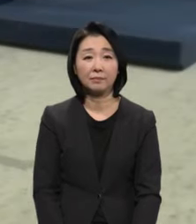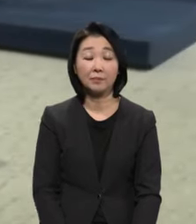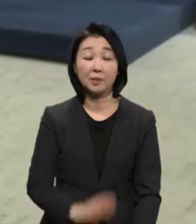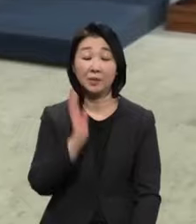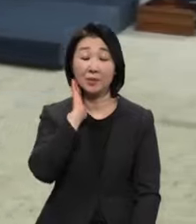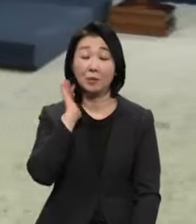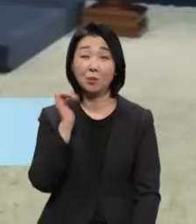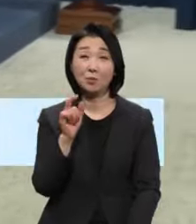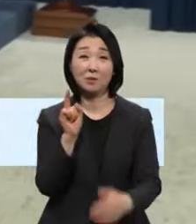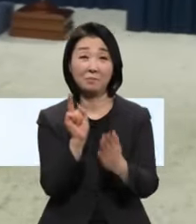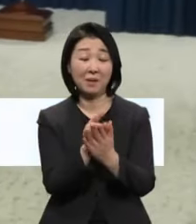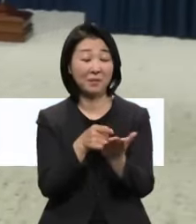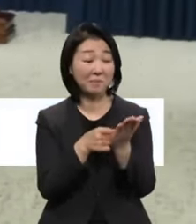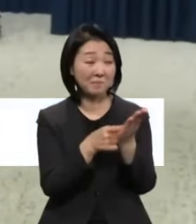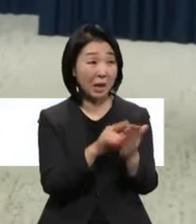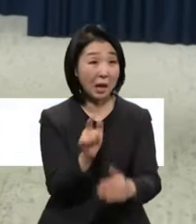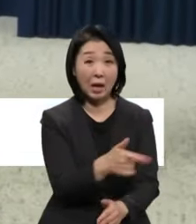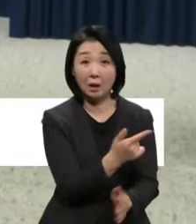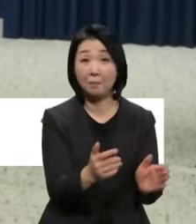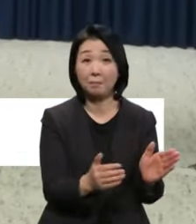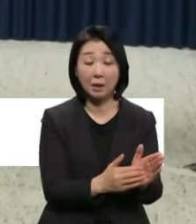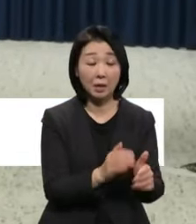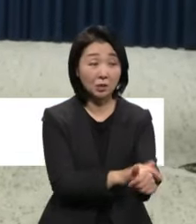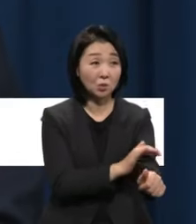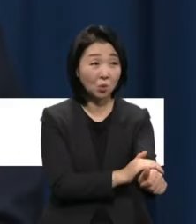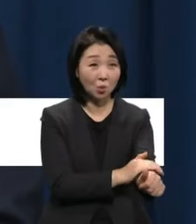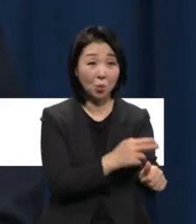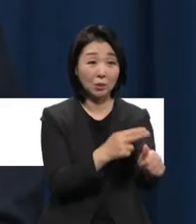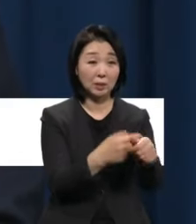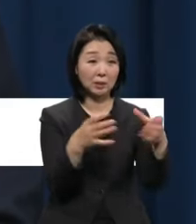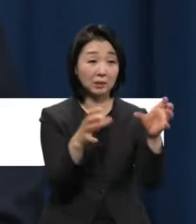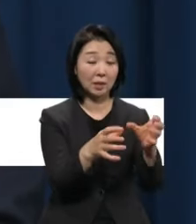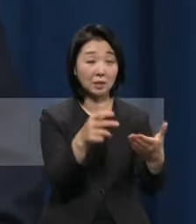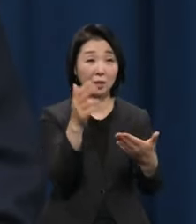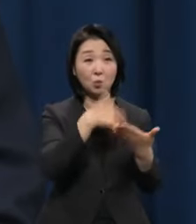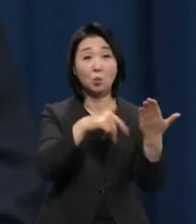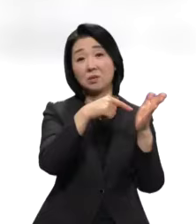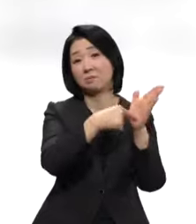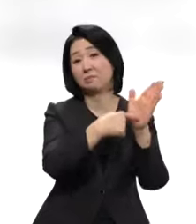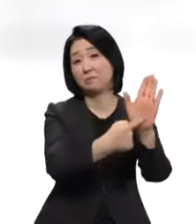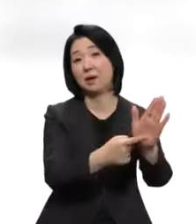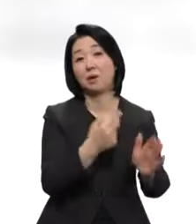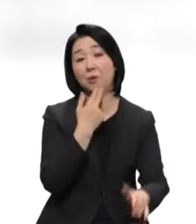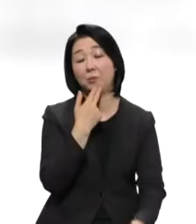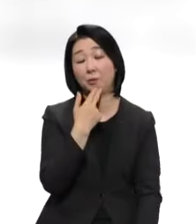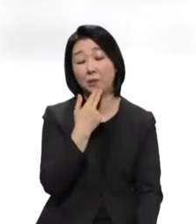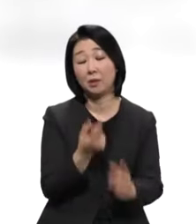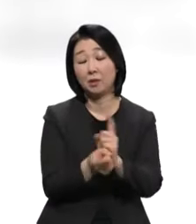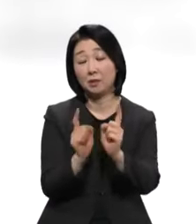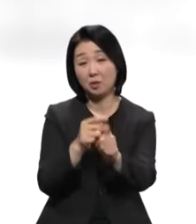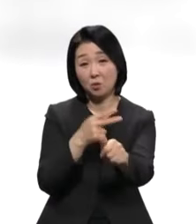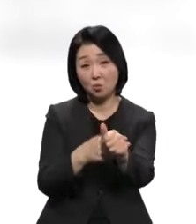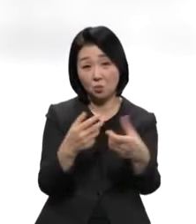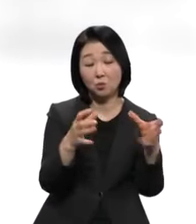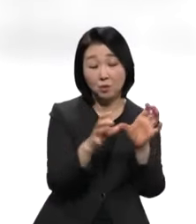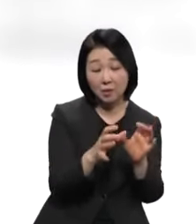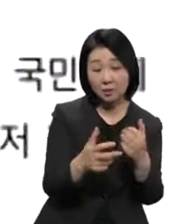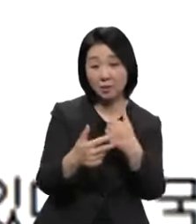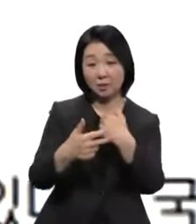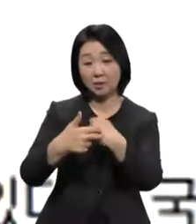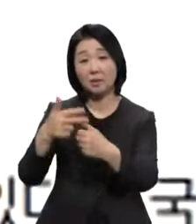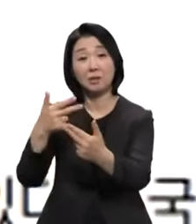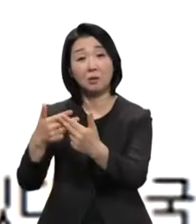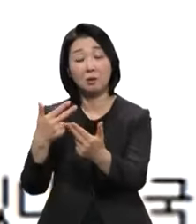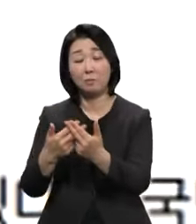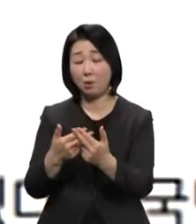대통령이 만남을 제안한 지 하루가 지났지만 전공의 단체는 공식 입장을 밝히지 않았습니다. 대신 교수단체와 대한의사협회는